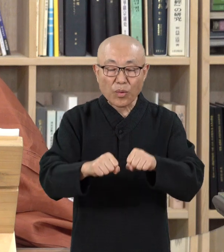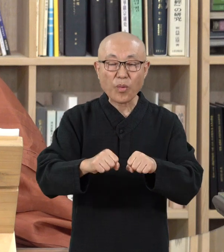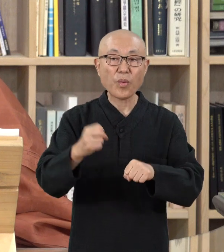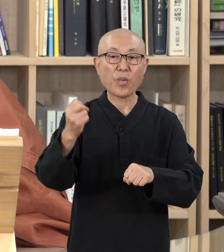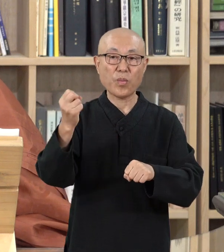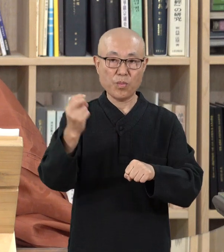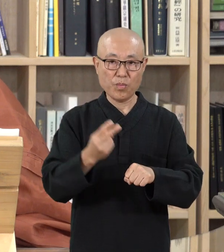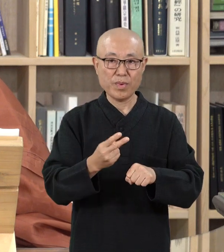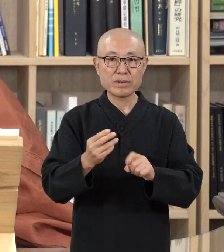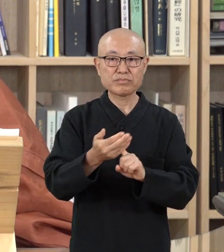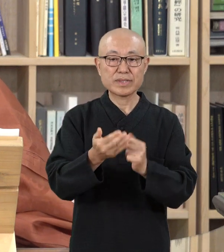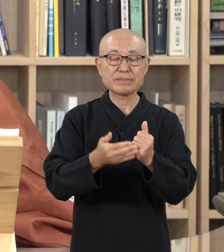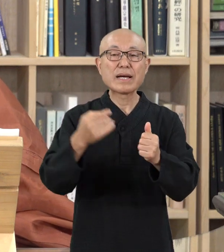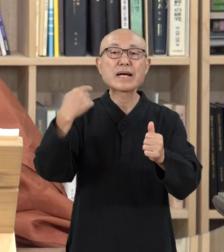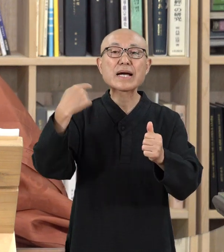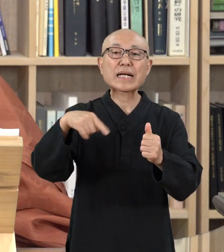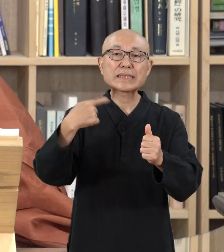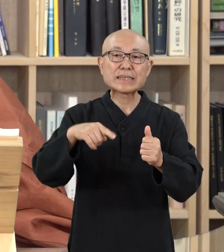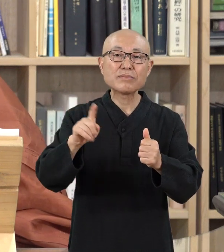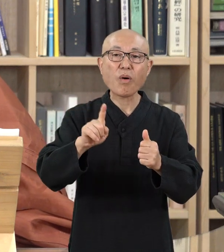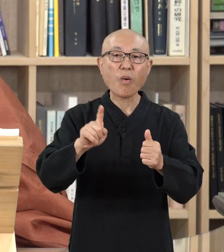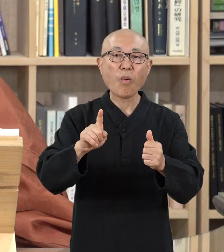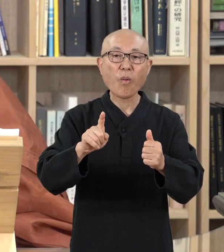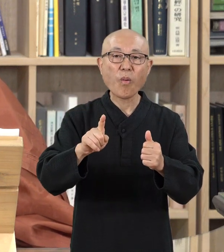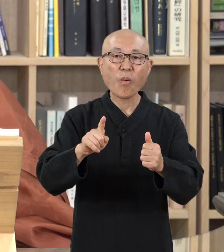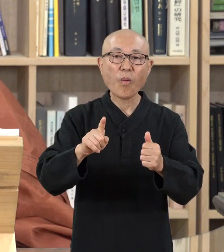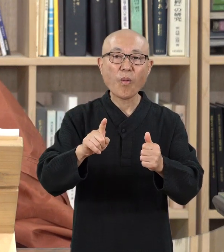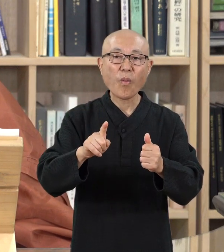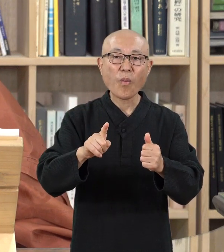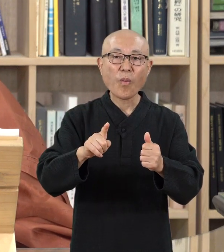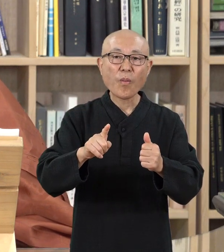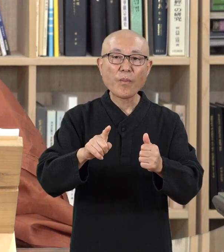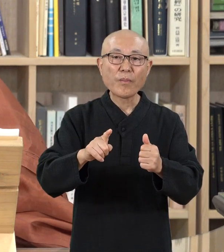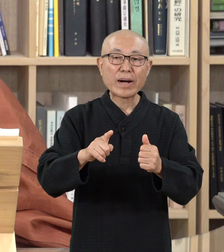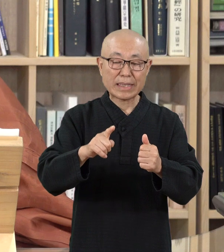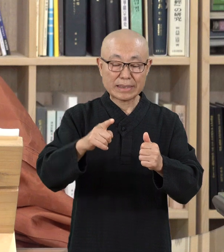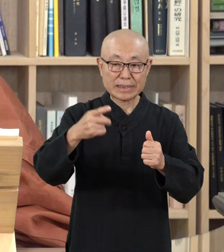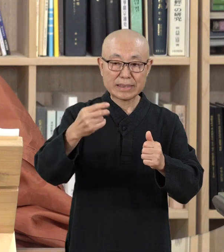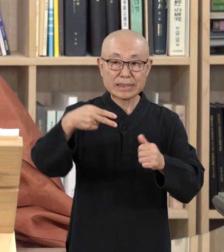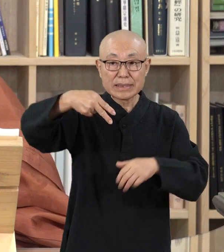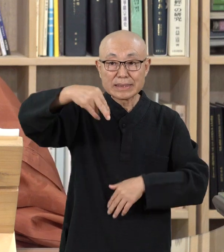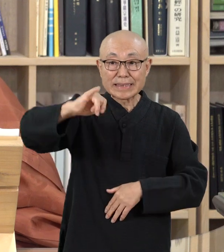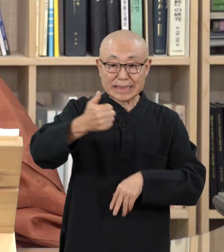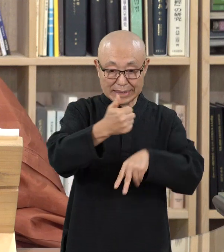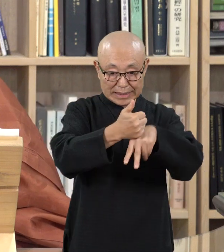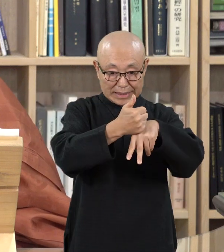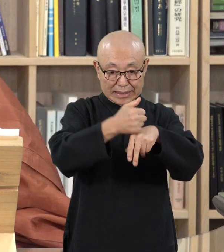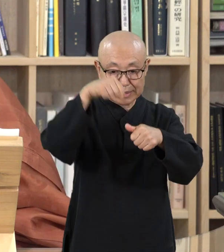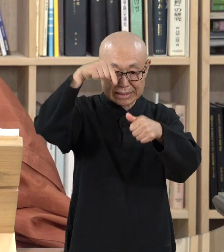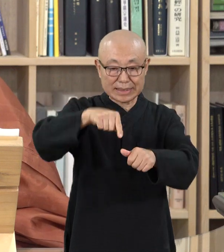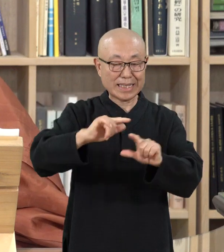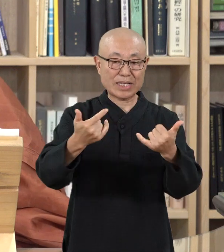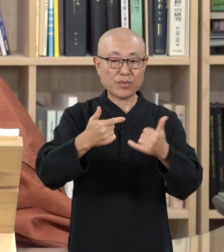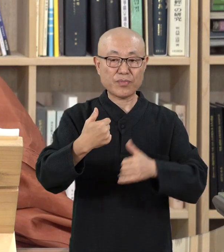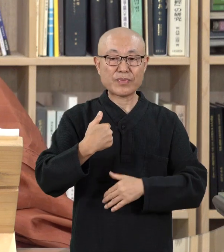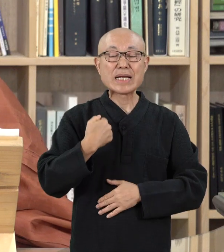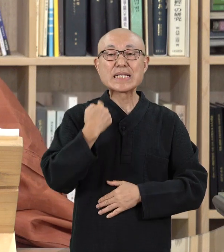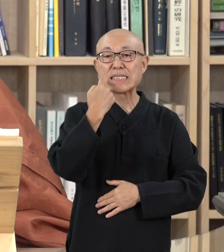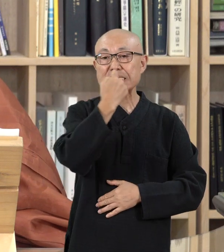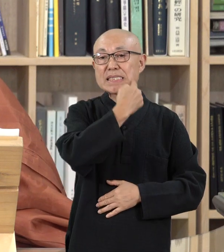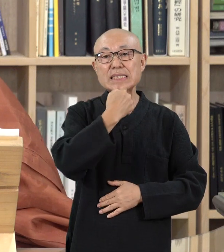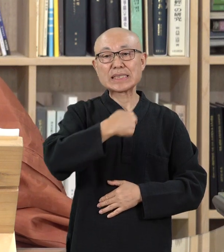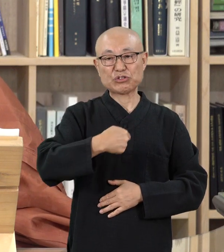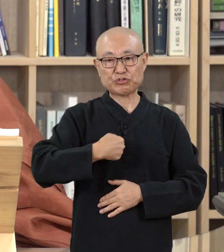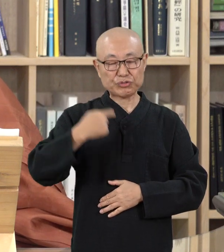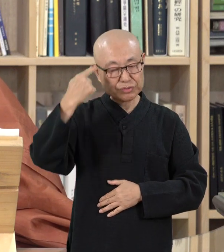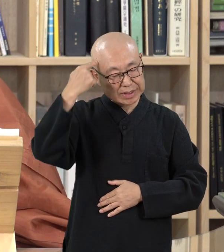다시 부처님의 가르침은 어떤 절대적인 신의 지시에 의해서가 아니라 나의 신구의 삼업, 그의